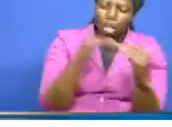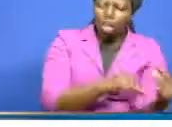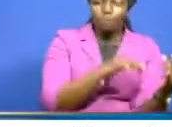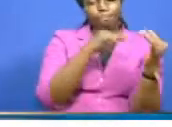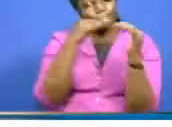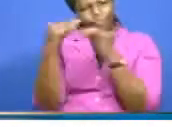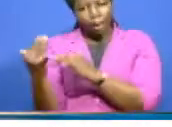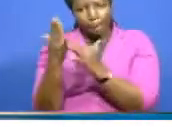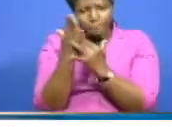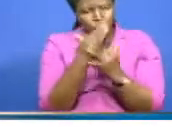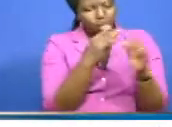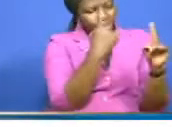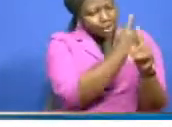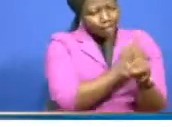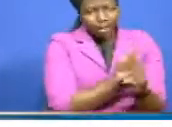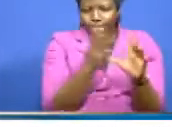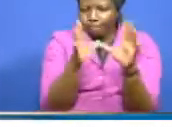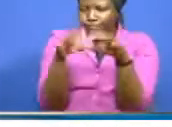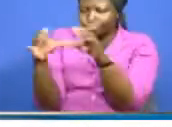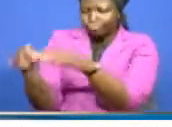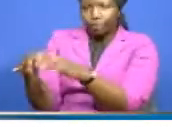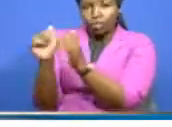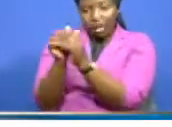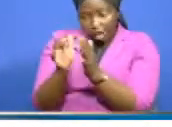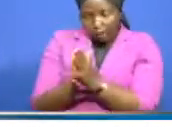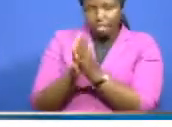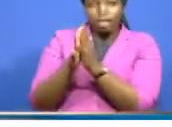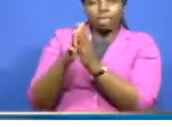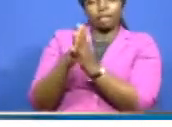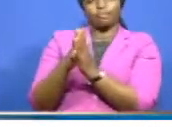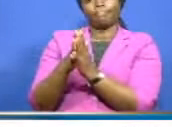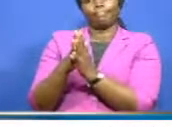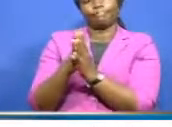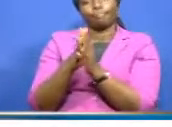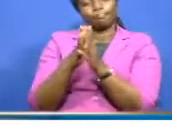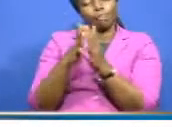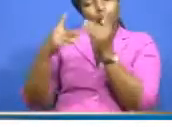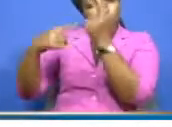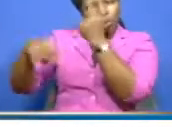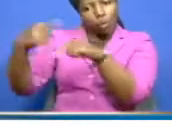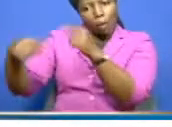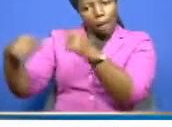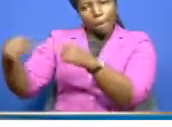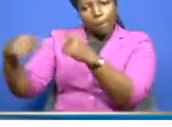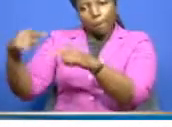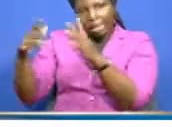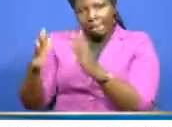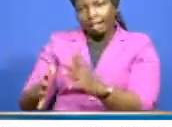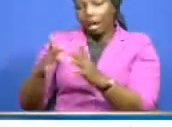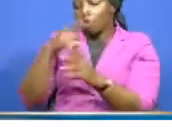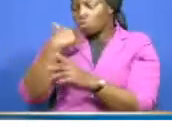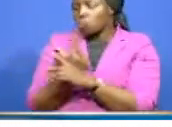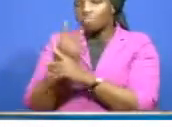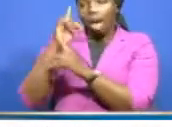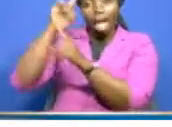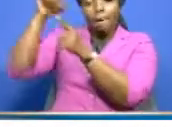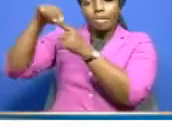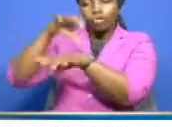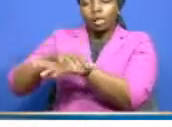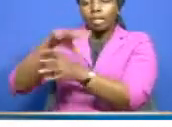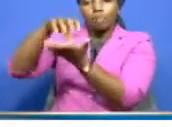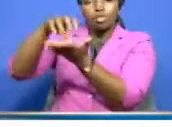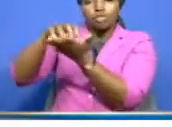ya vyama tofauti na wale wagombea wenye wako ambao wanatafuta viti kwenye milengo